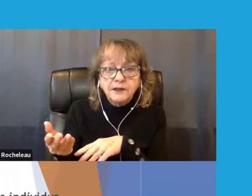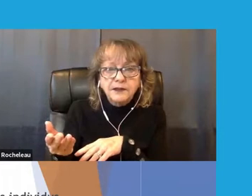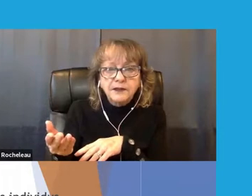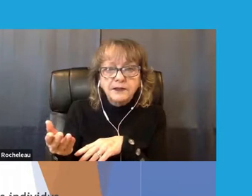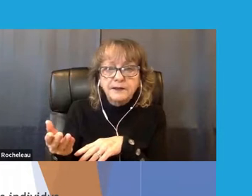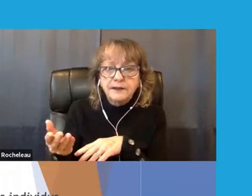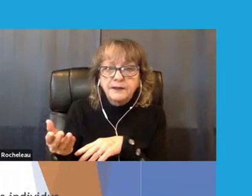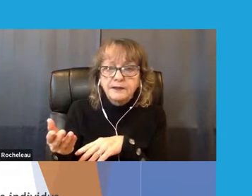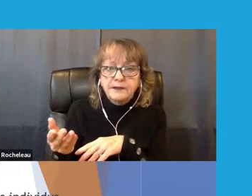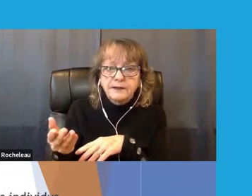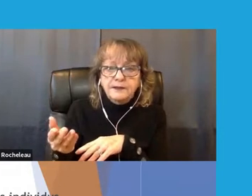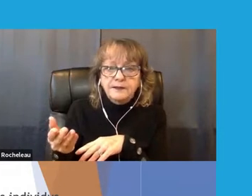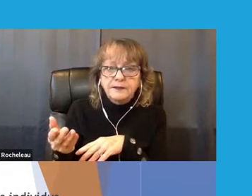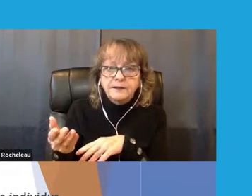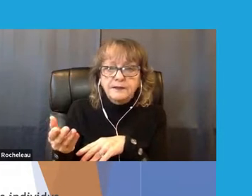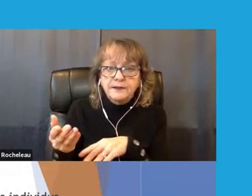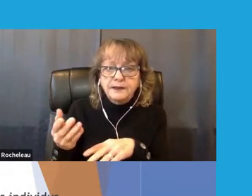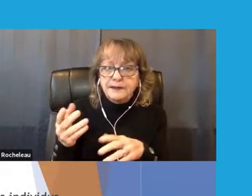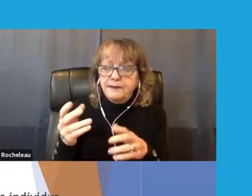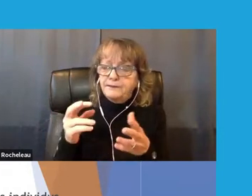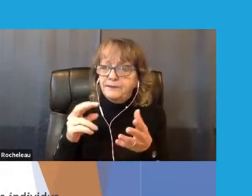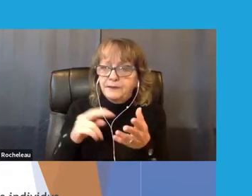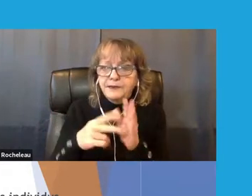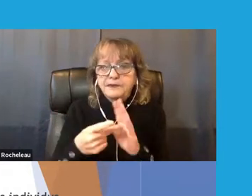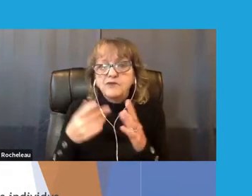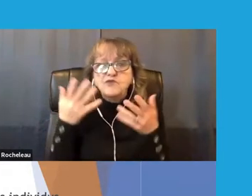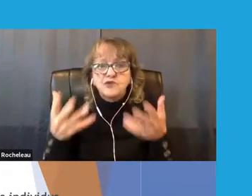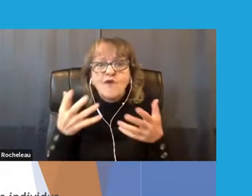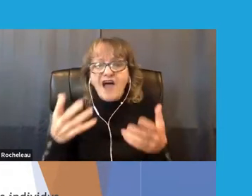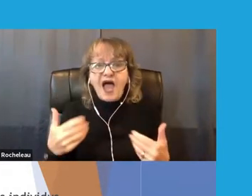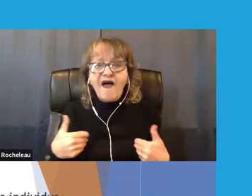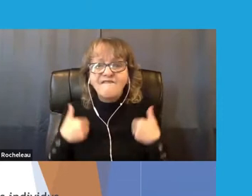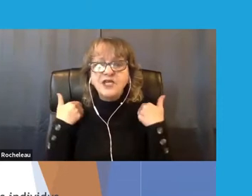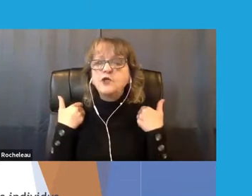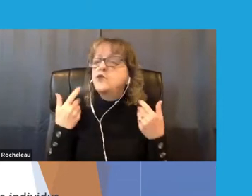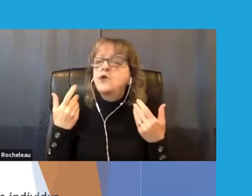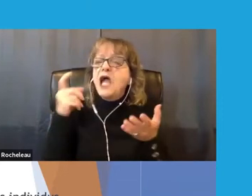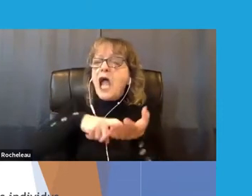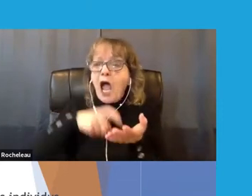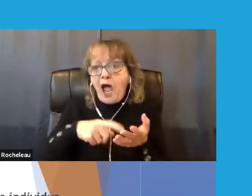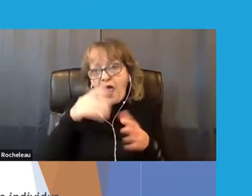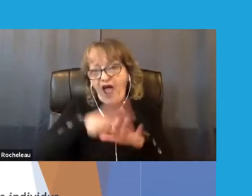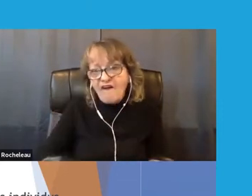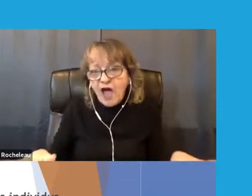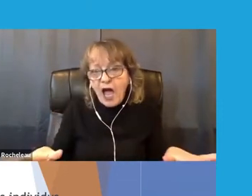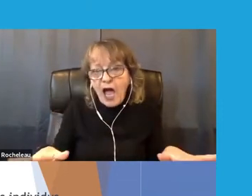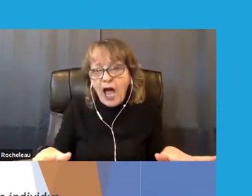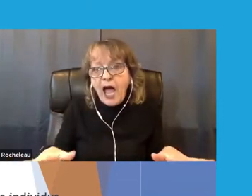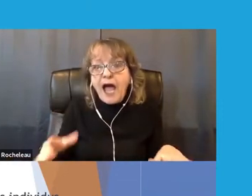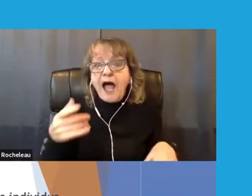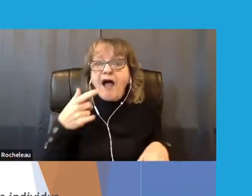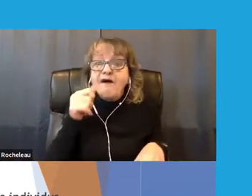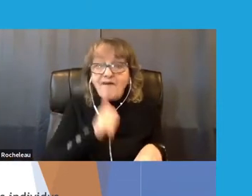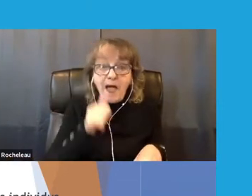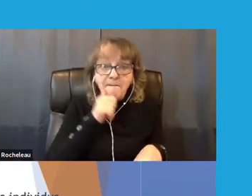suggèrent que la violence potentiellement vécue pendant l'enfance par les femmes en situation de